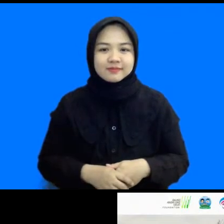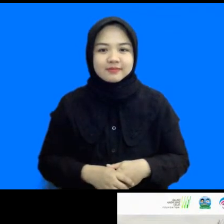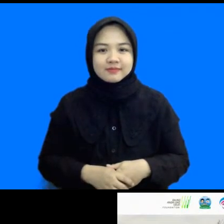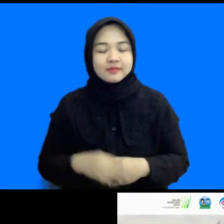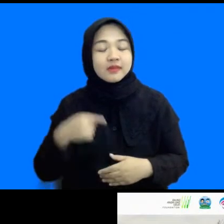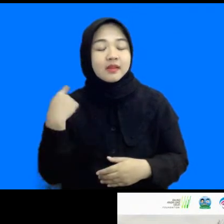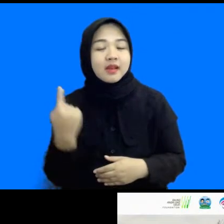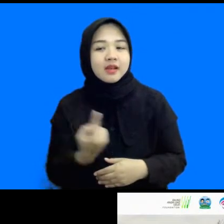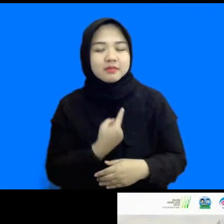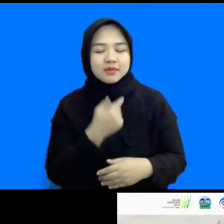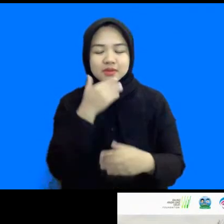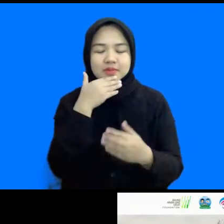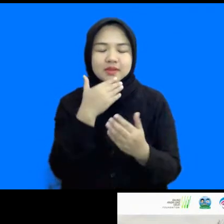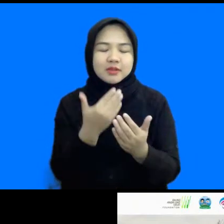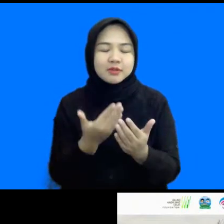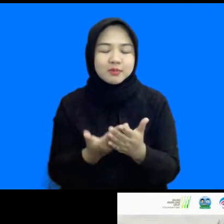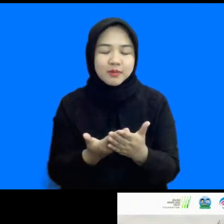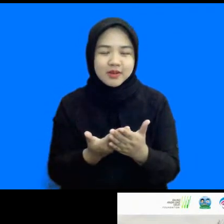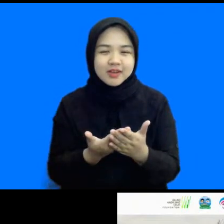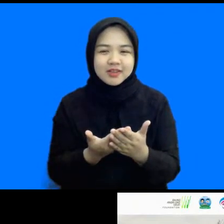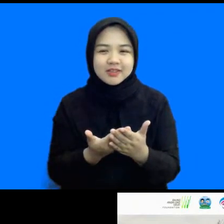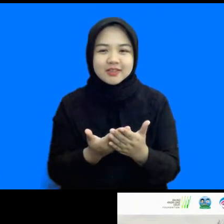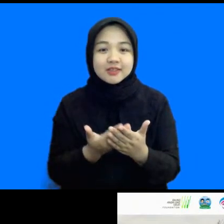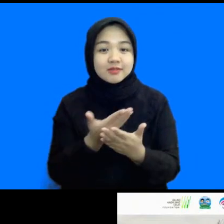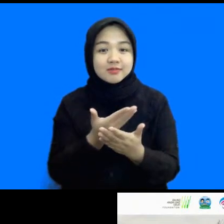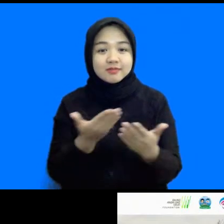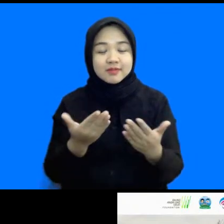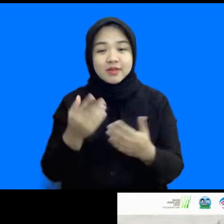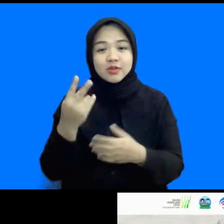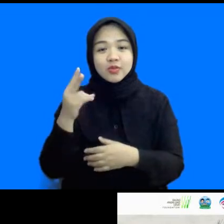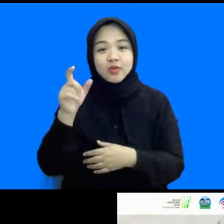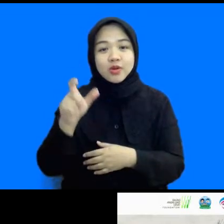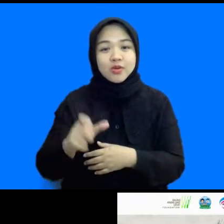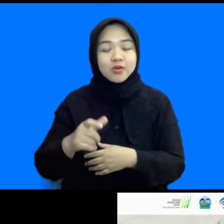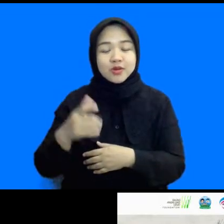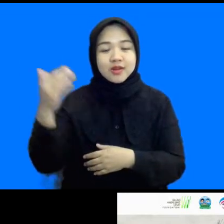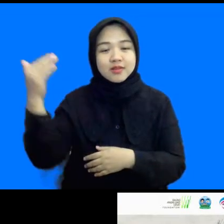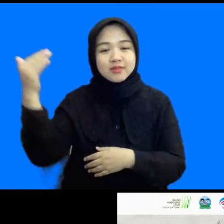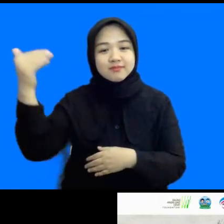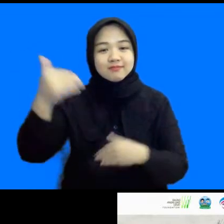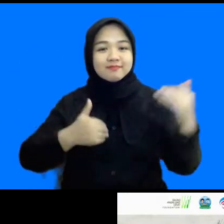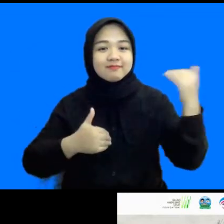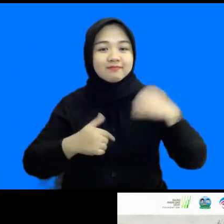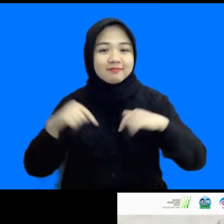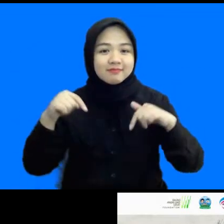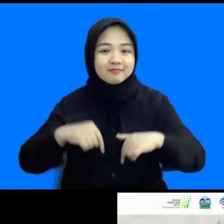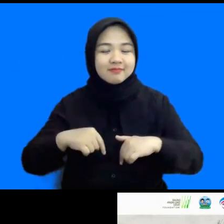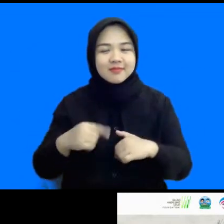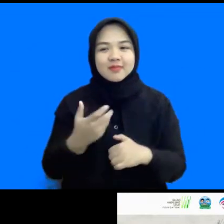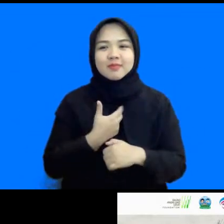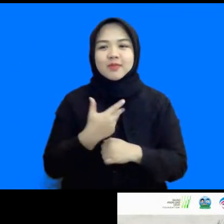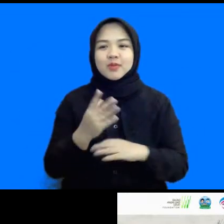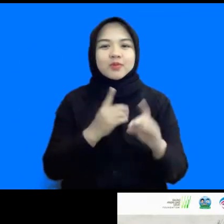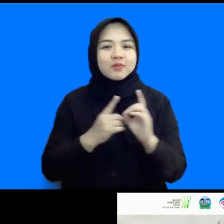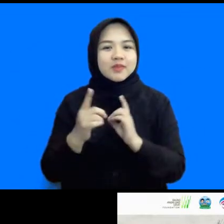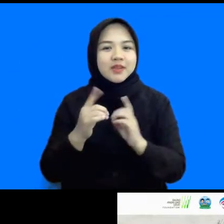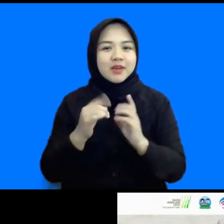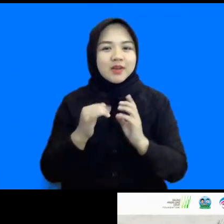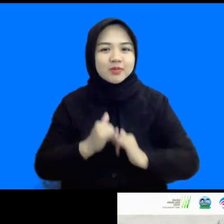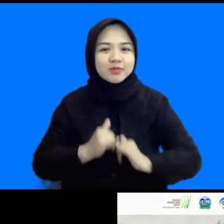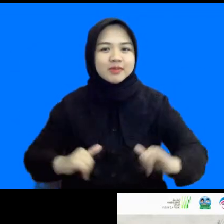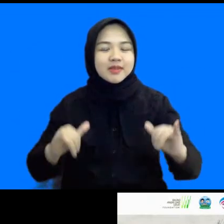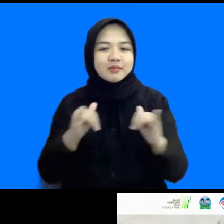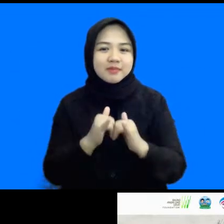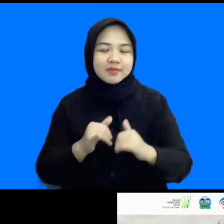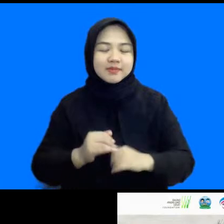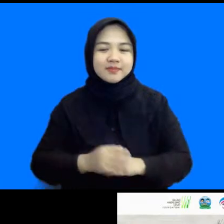Kami juga sangat berterima kasih nih atas kehadiran dua bintang tamu spesial yang akan berdialog bersama kami siang hari